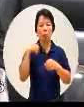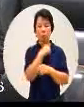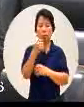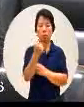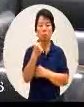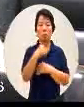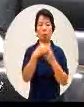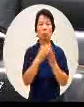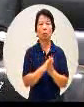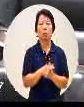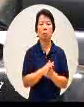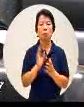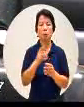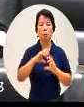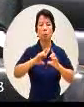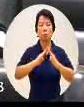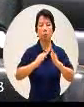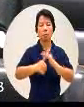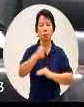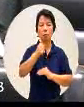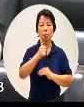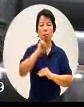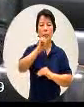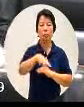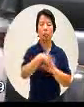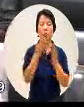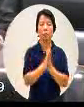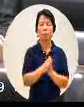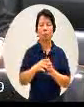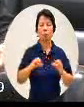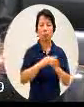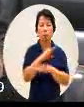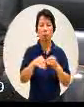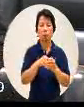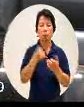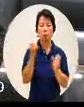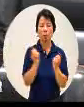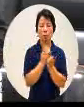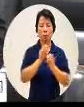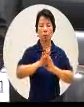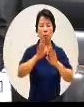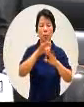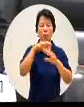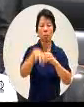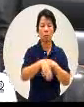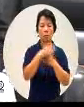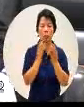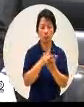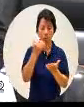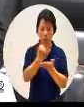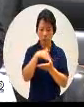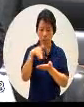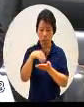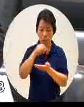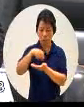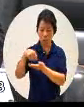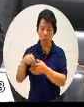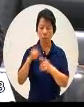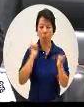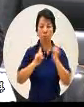但是跟市長報告我們的經濟發展局的預算書裡面管自由